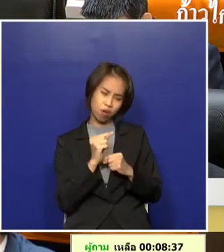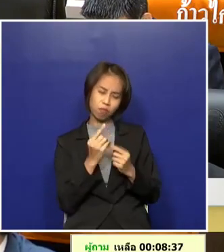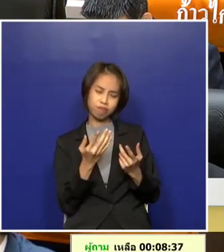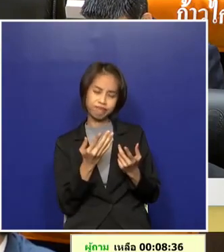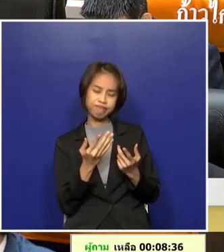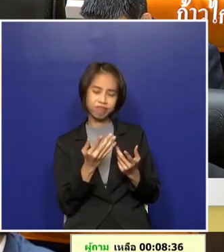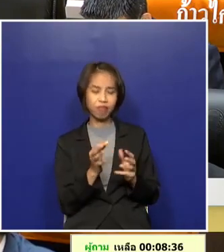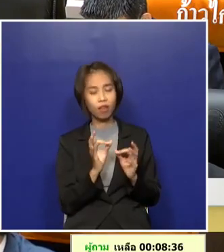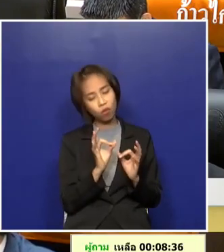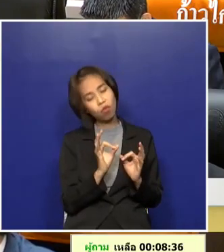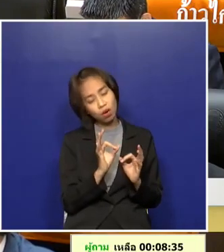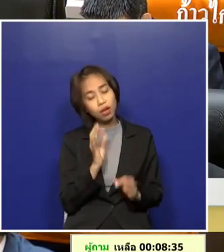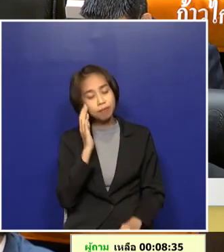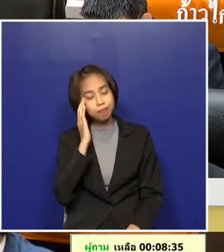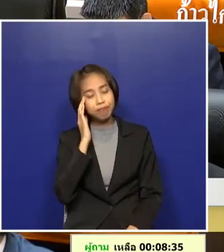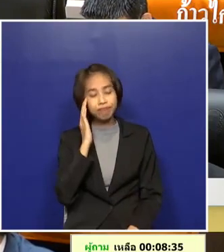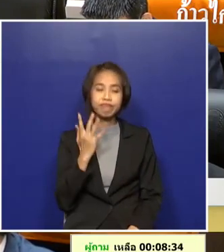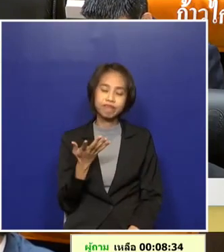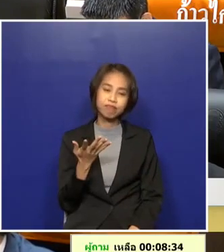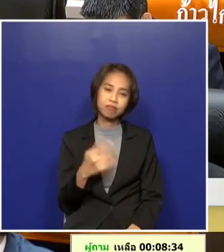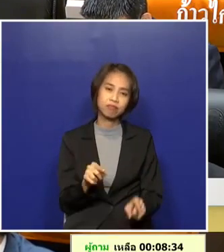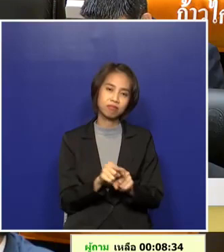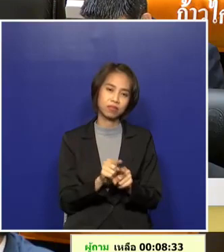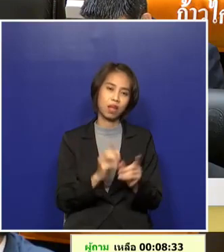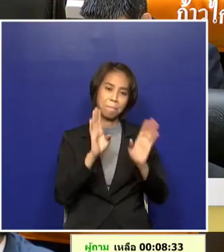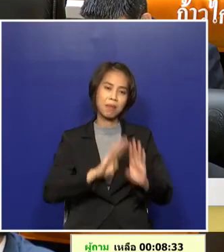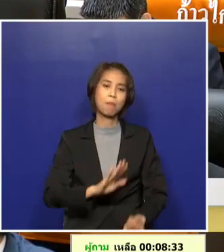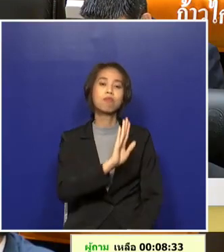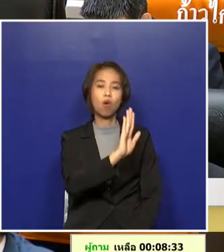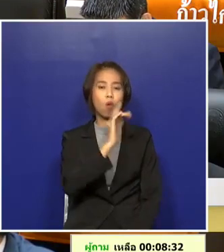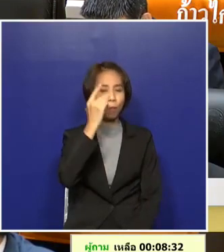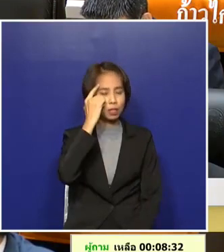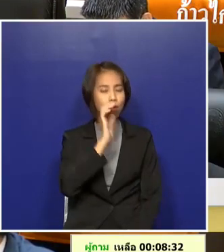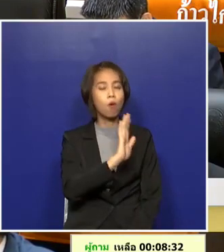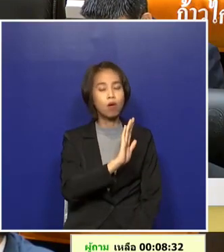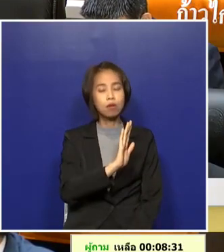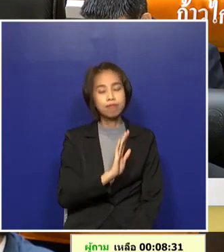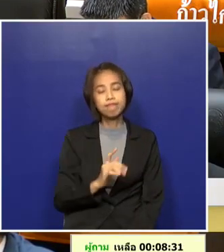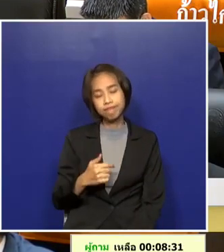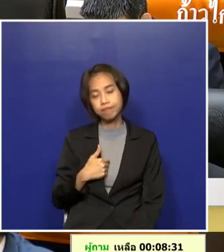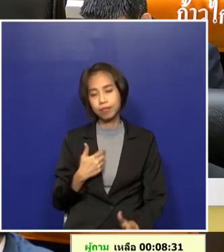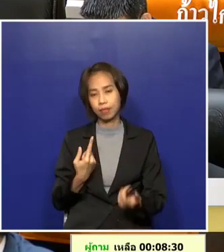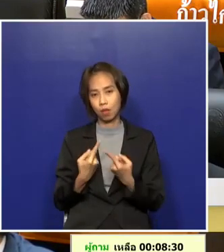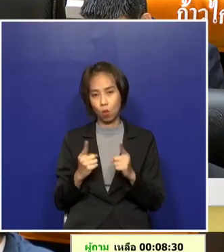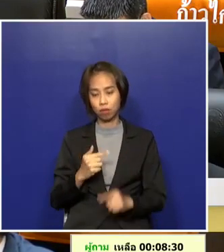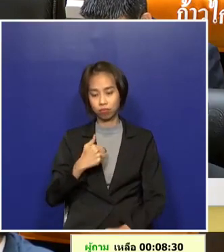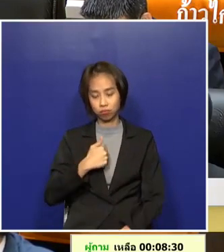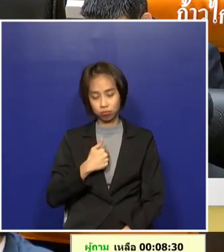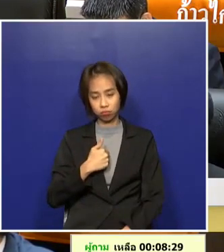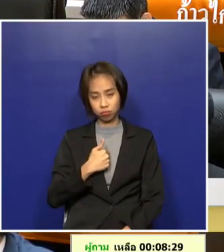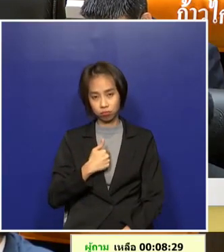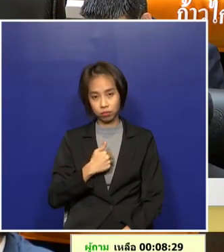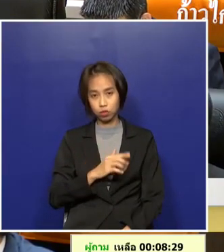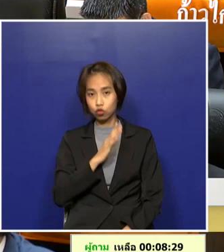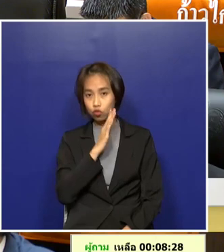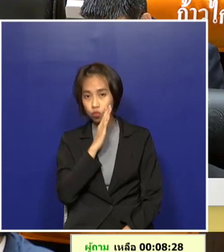ครับมันก็มีหลักคิดอะไรบางอย่างที่ตามแบบของท่านคือผมก็ยังยืนยันนะครับผมก็ว่าคือถ้า